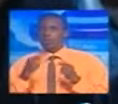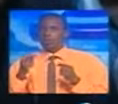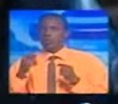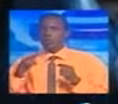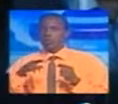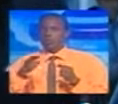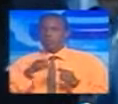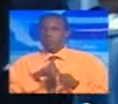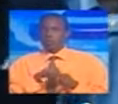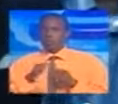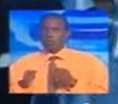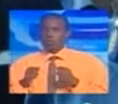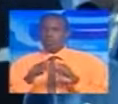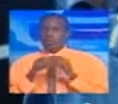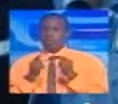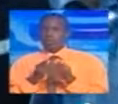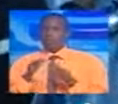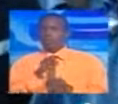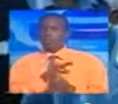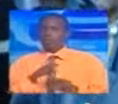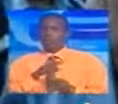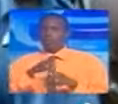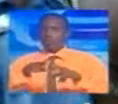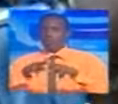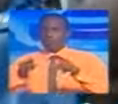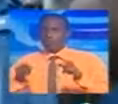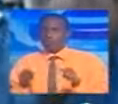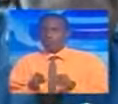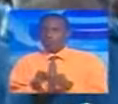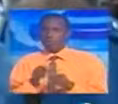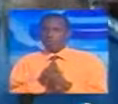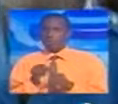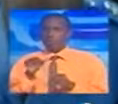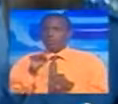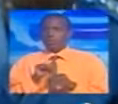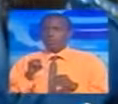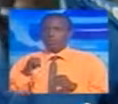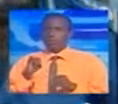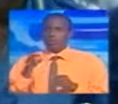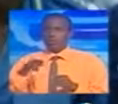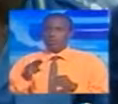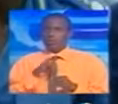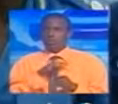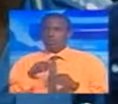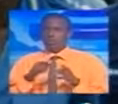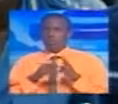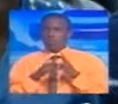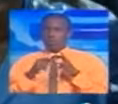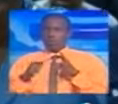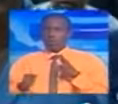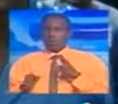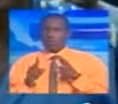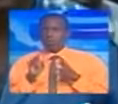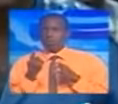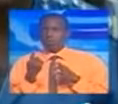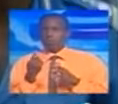pour soulager toutes les familles sinistrées. Nous avons déjà commencé pour le